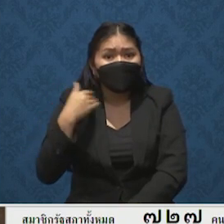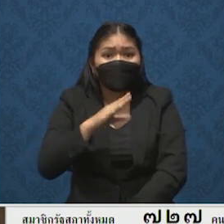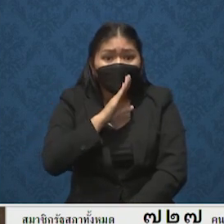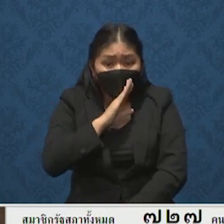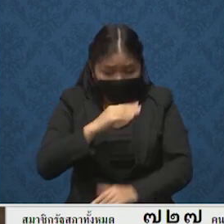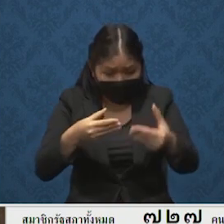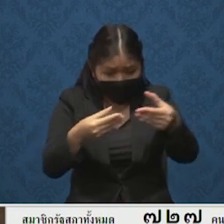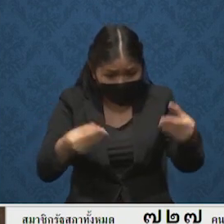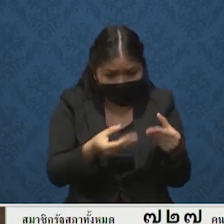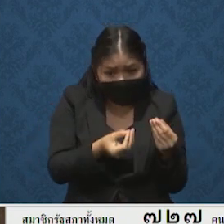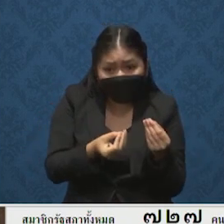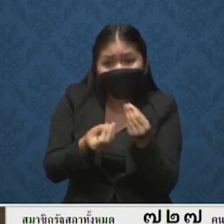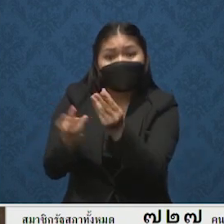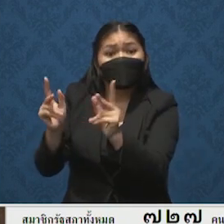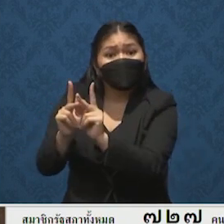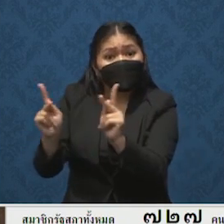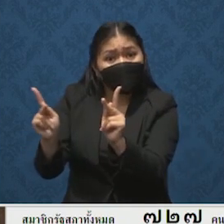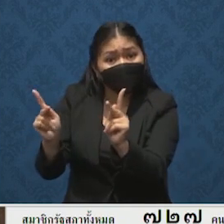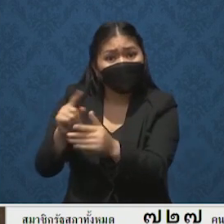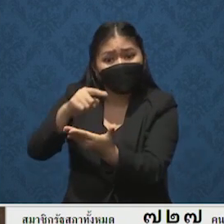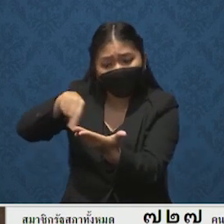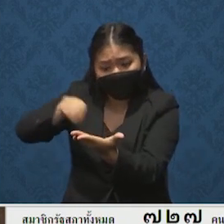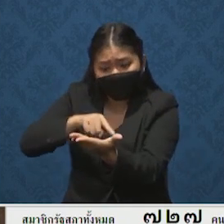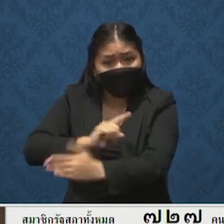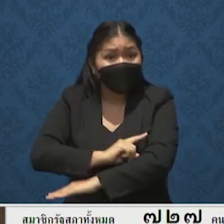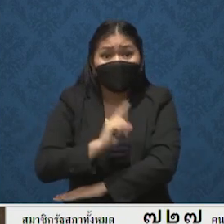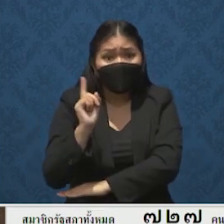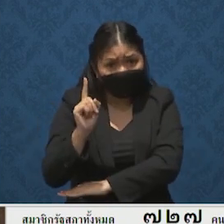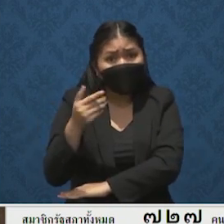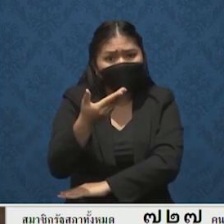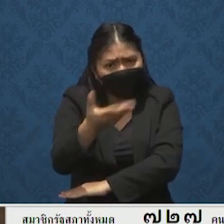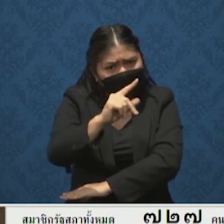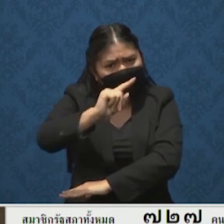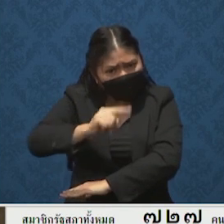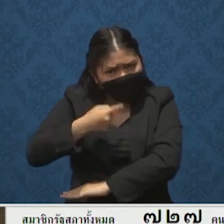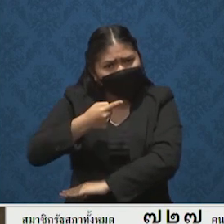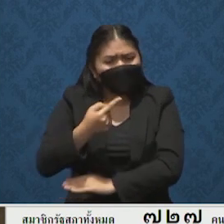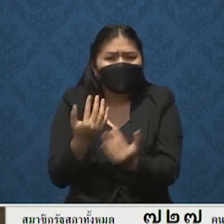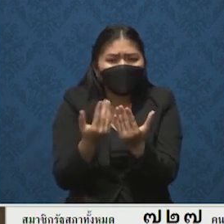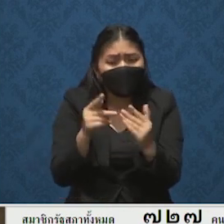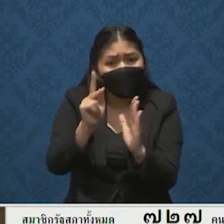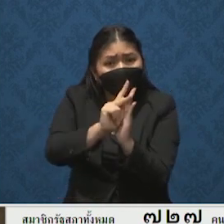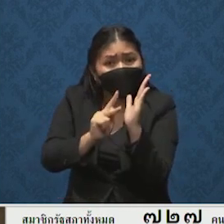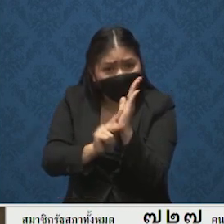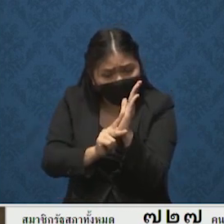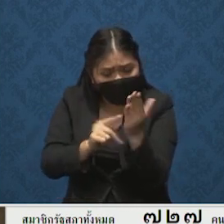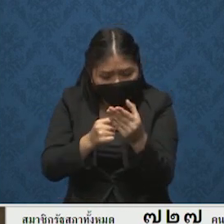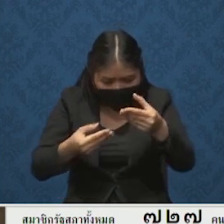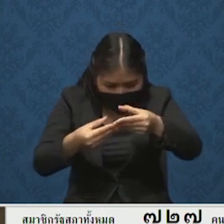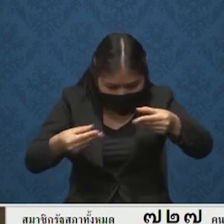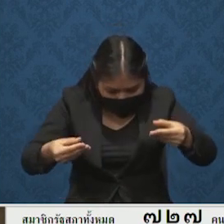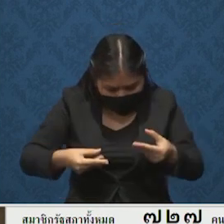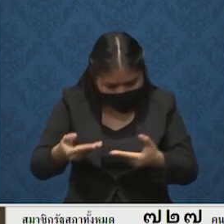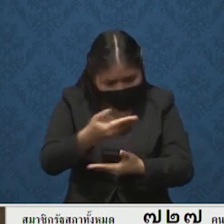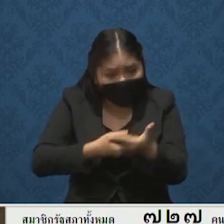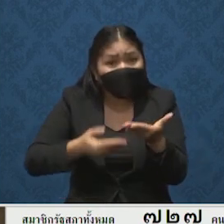เลือกตั้งเมื่อใดแล้ววันนั้นท่านตอบในลักษณะว่าอาจจะให้รอกฎหมายลูกอีกฉบับหนึ่งก็คือฉบับที่กำลังพิจารณาทีนี้เนี่ย